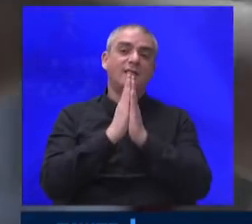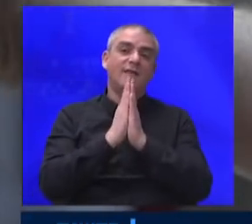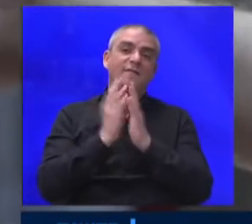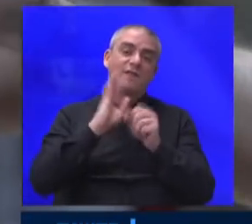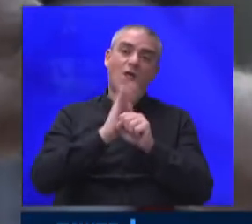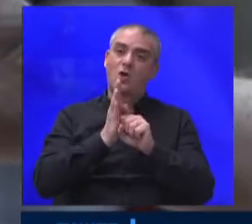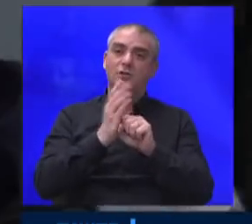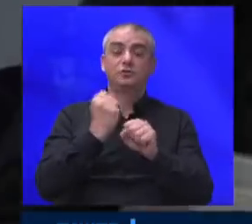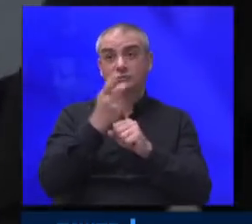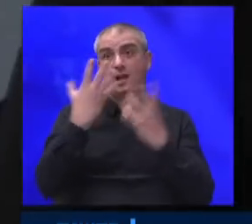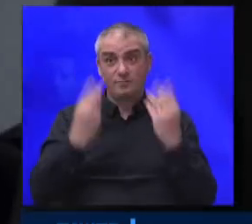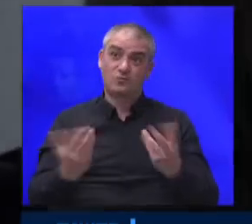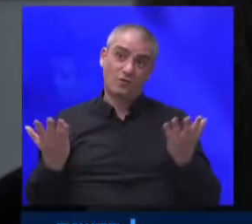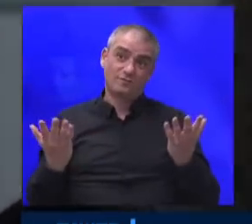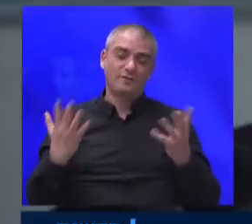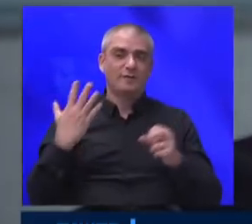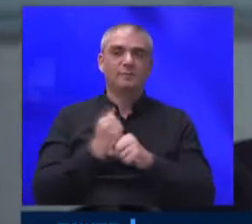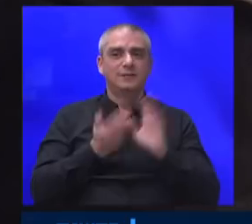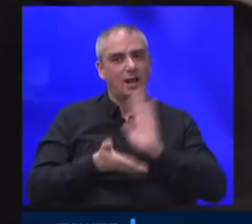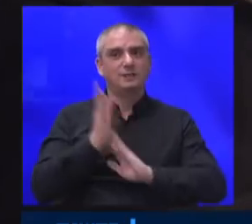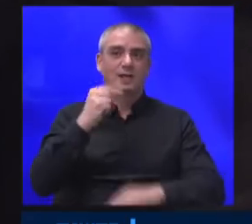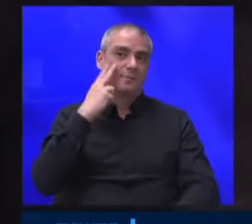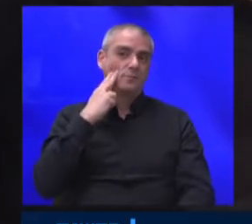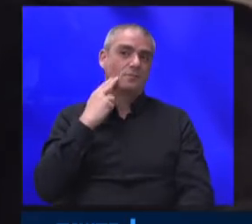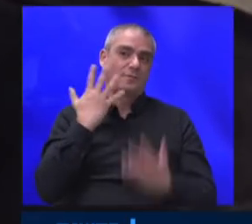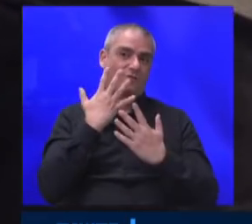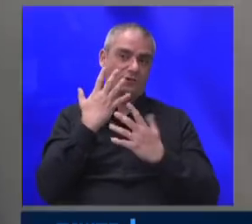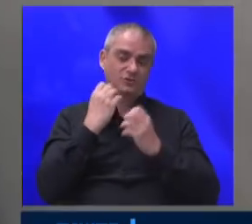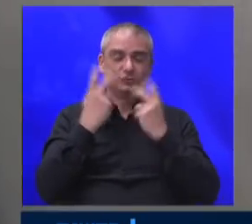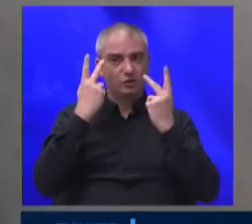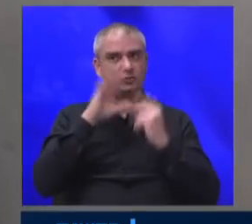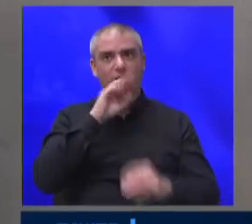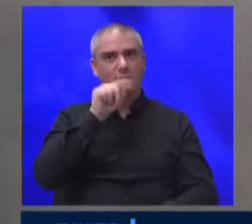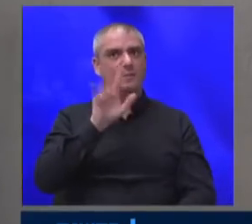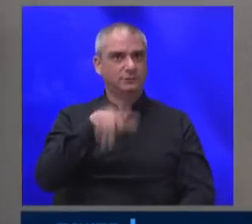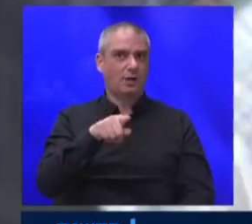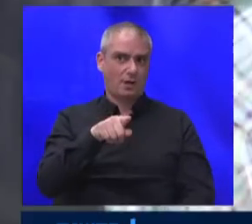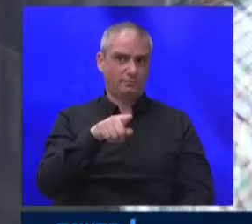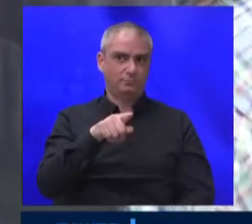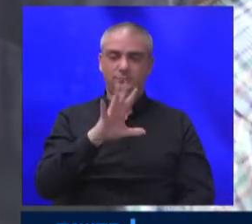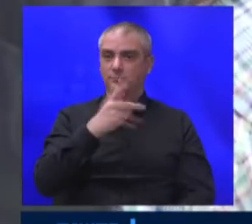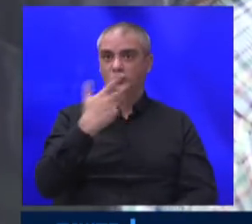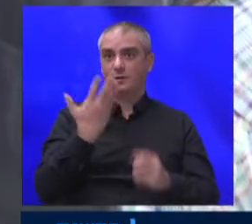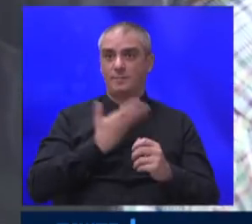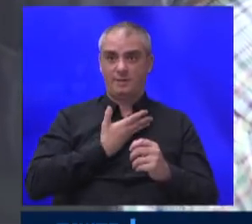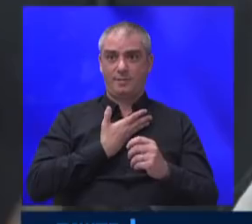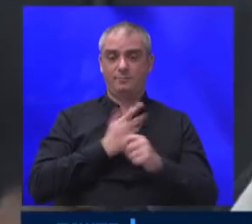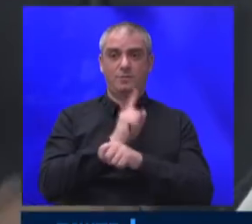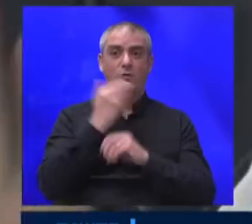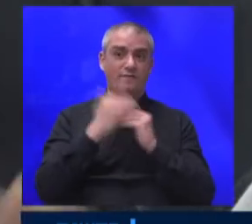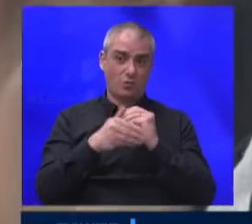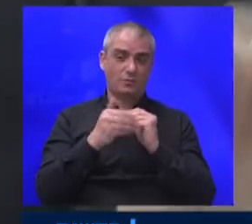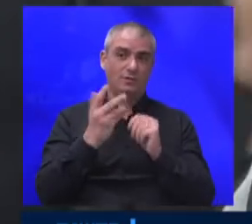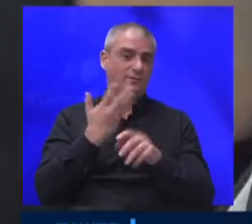טוב, ומצליחה לחלץ מהם גם מבוכה שחשוב להם לדבר עליה, על מה שהם זוכים לו בזמן הזה, ומאחרים